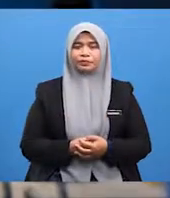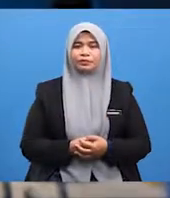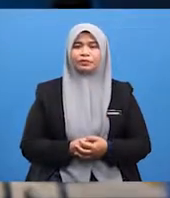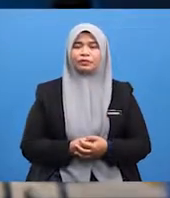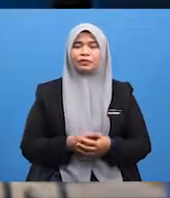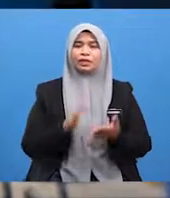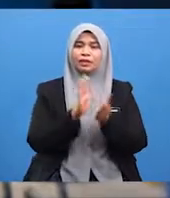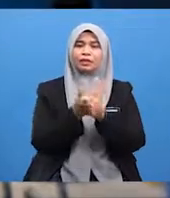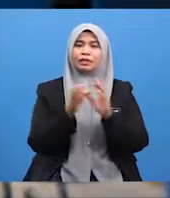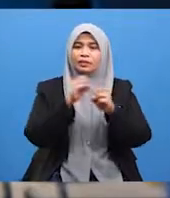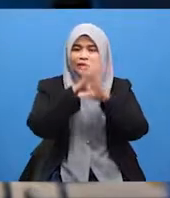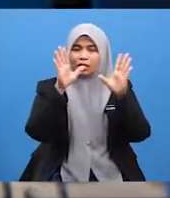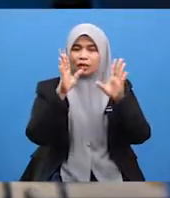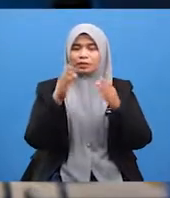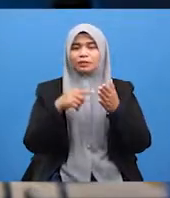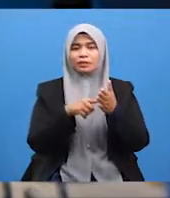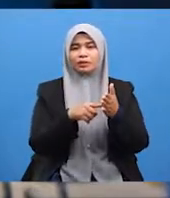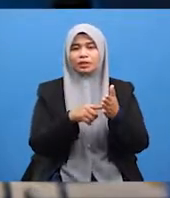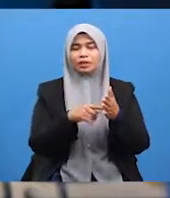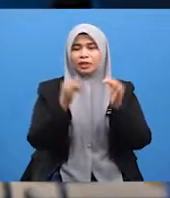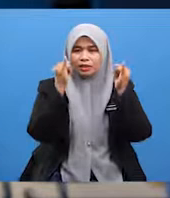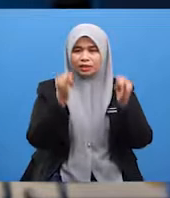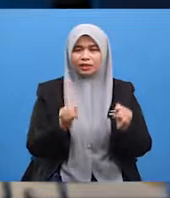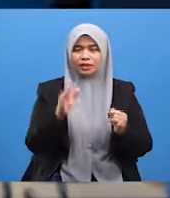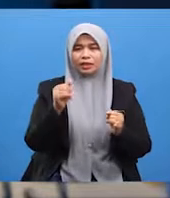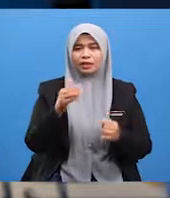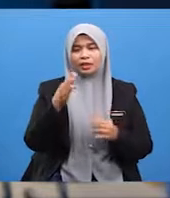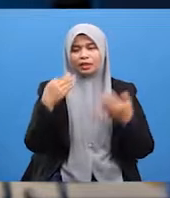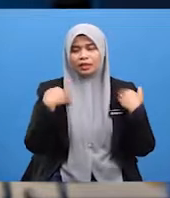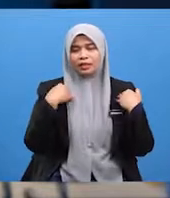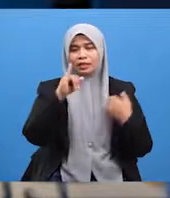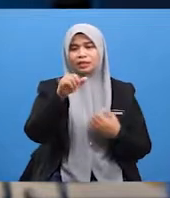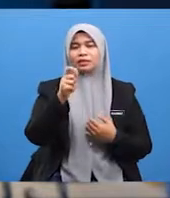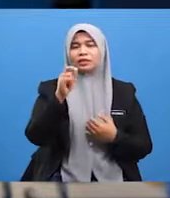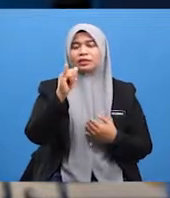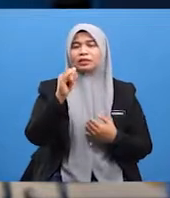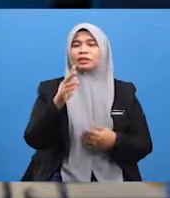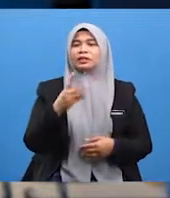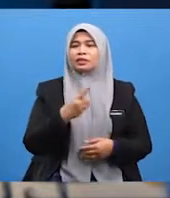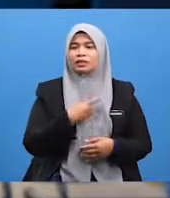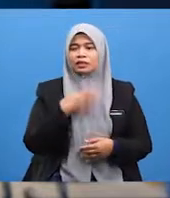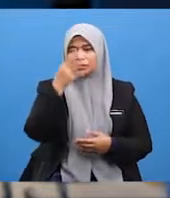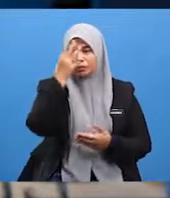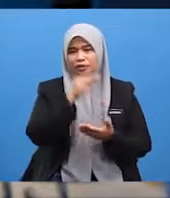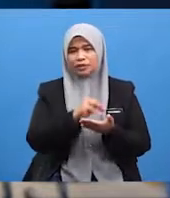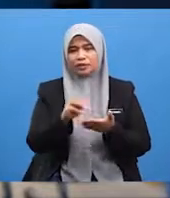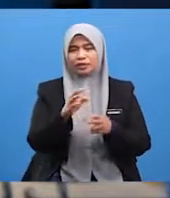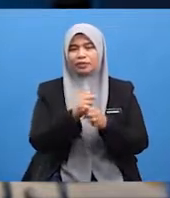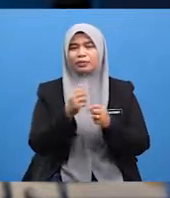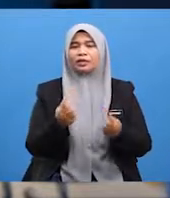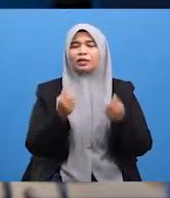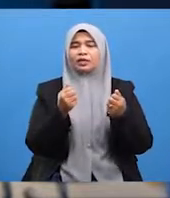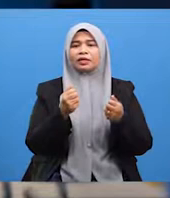Jadi, jelaslah bahawa insan yang memiliki jati diri mulia mampu mengangkat kedudukan